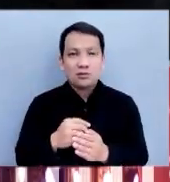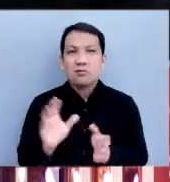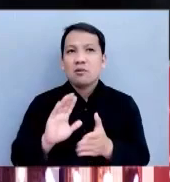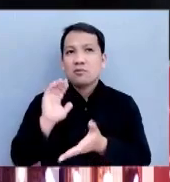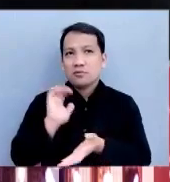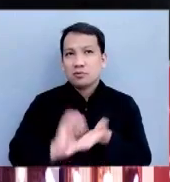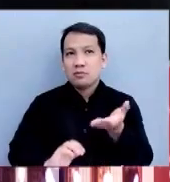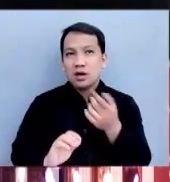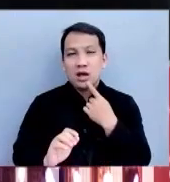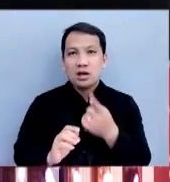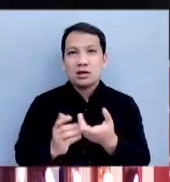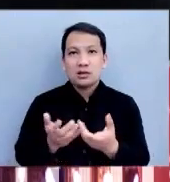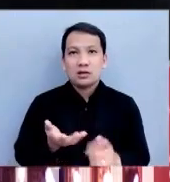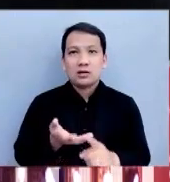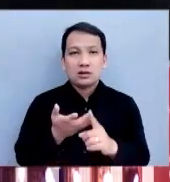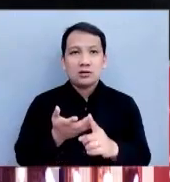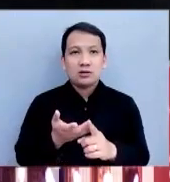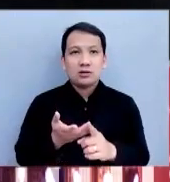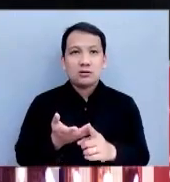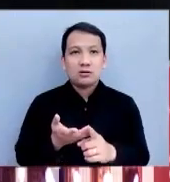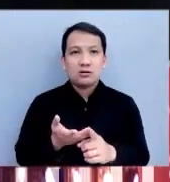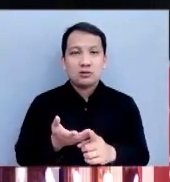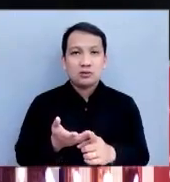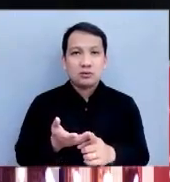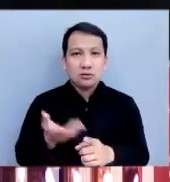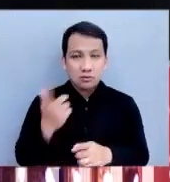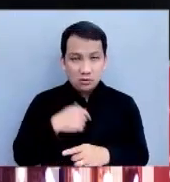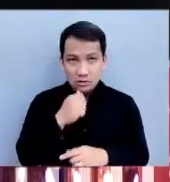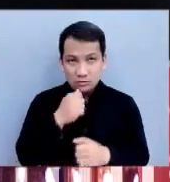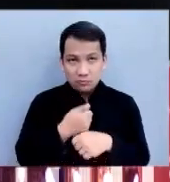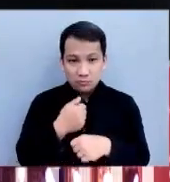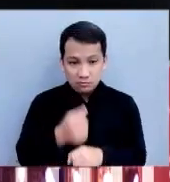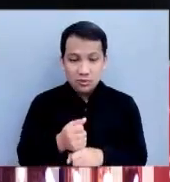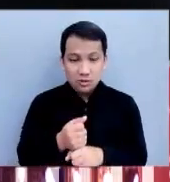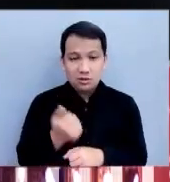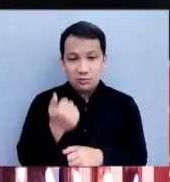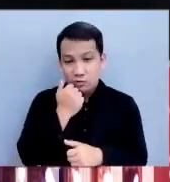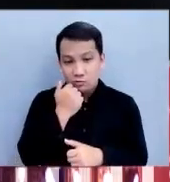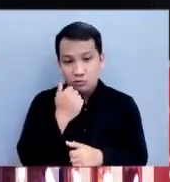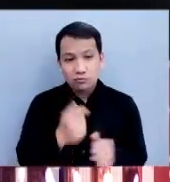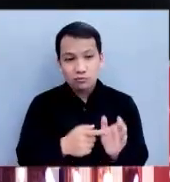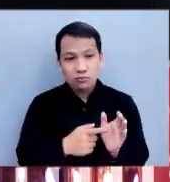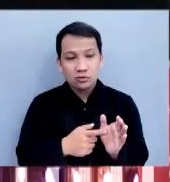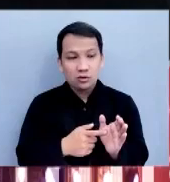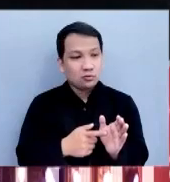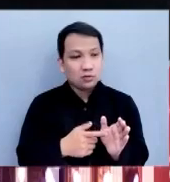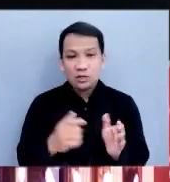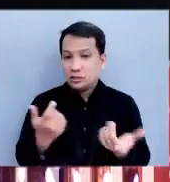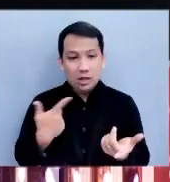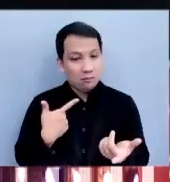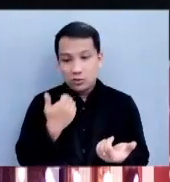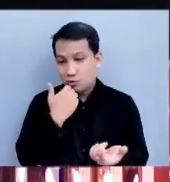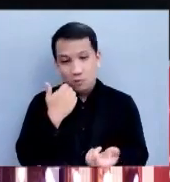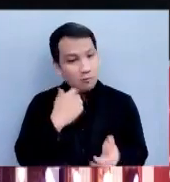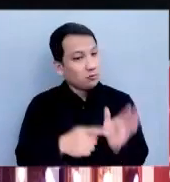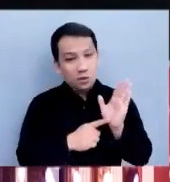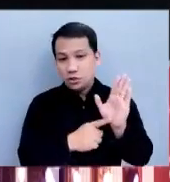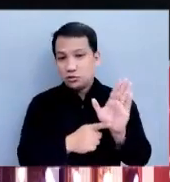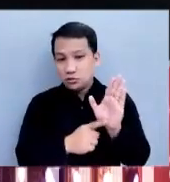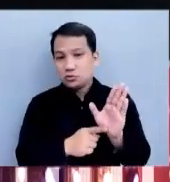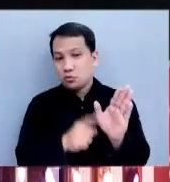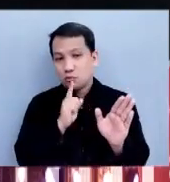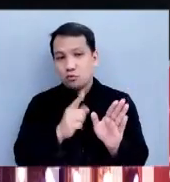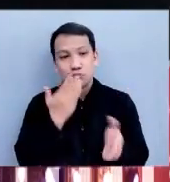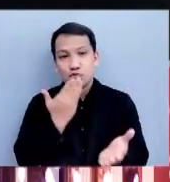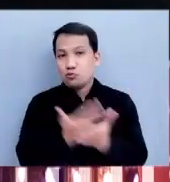ang pag sinabi natin, we made a boo-boo, but we can come back and show you we're the best. We can show you na maganda talaga yung